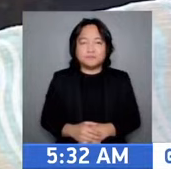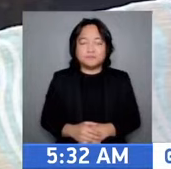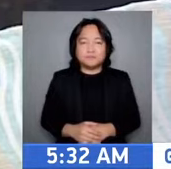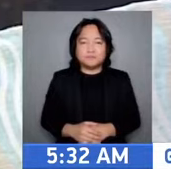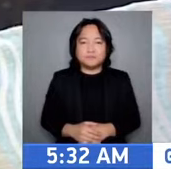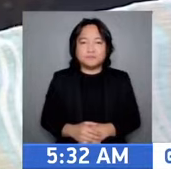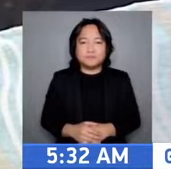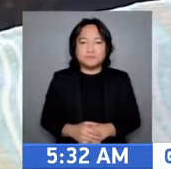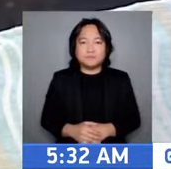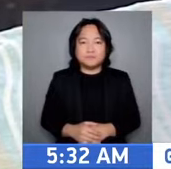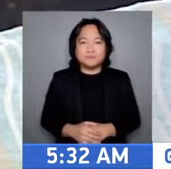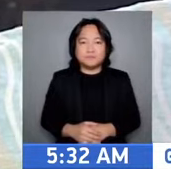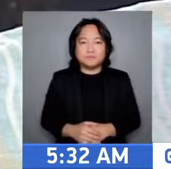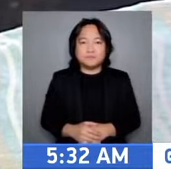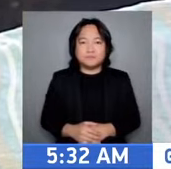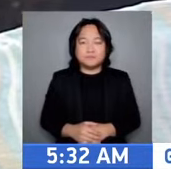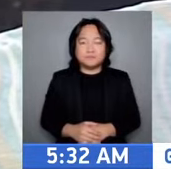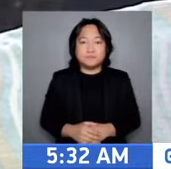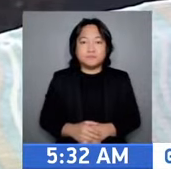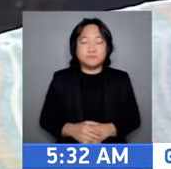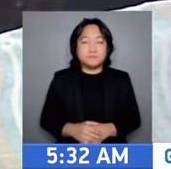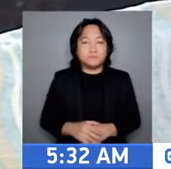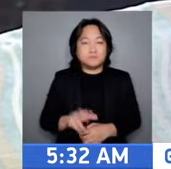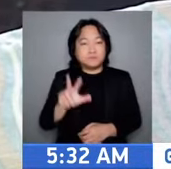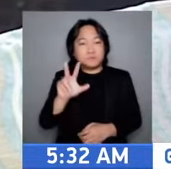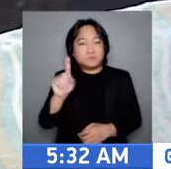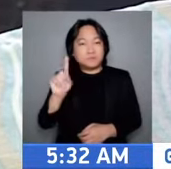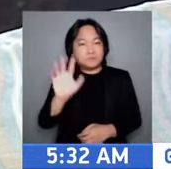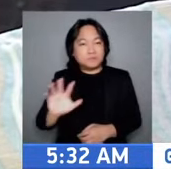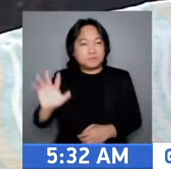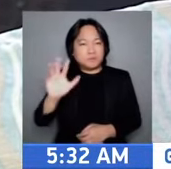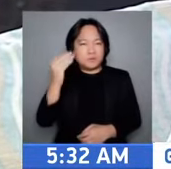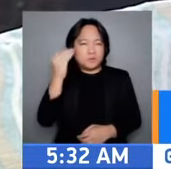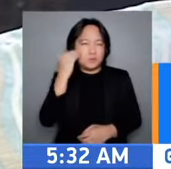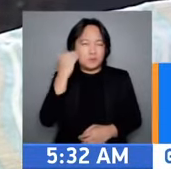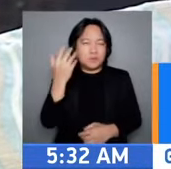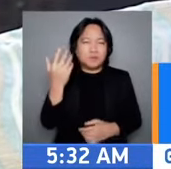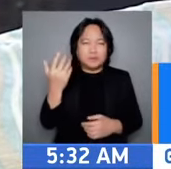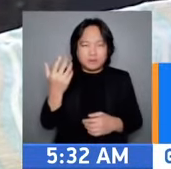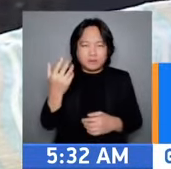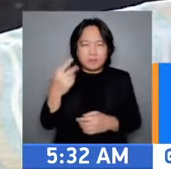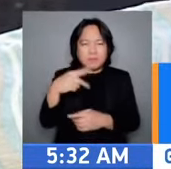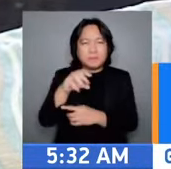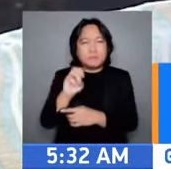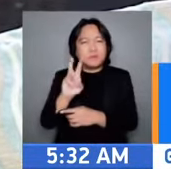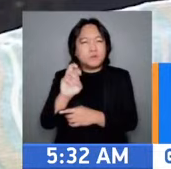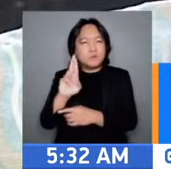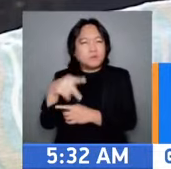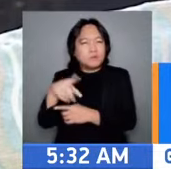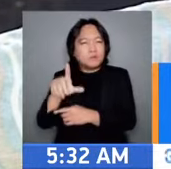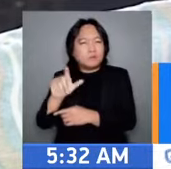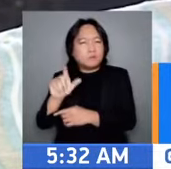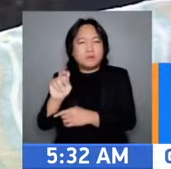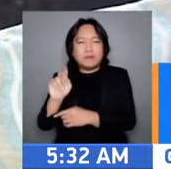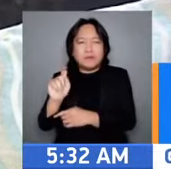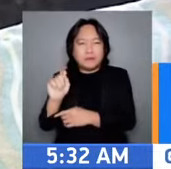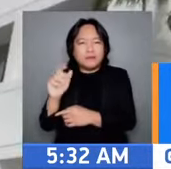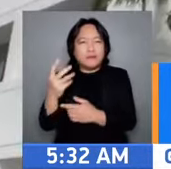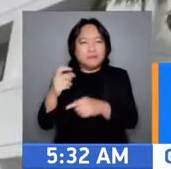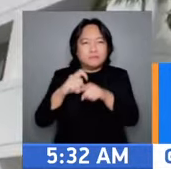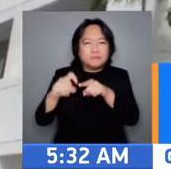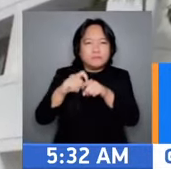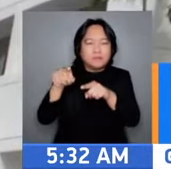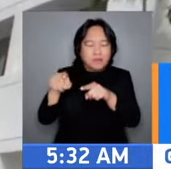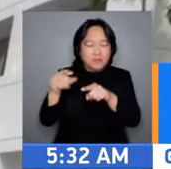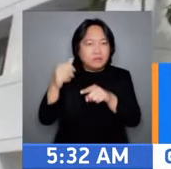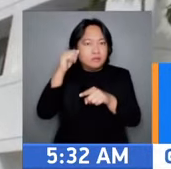Tatlumpot isang power plant sa Luzon at Visayas ang pumalya, kaya numipis ang supply ng kuryente sa bansa hanggang kagabi. Dahil diyan,